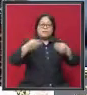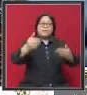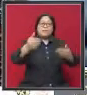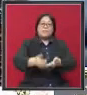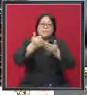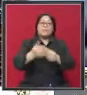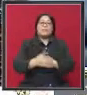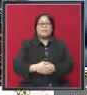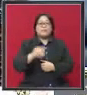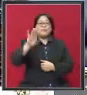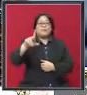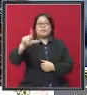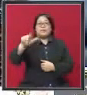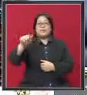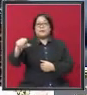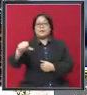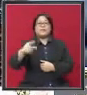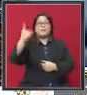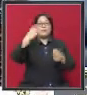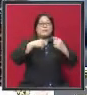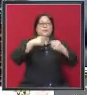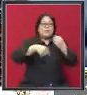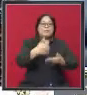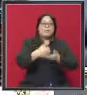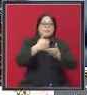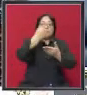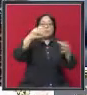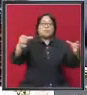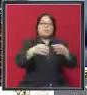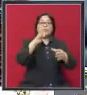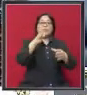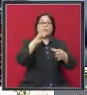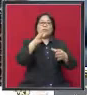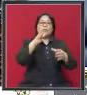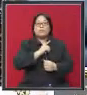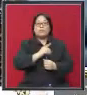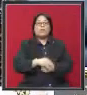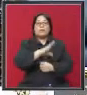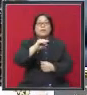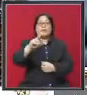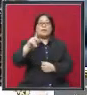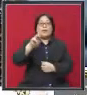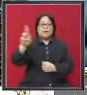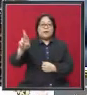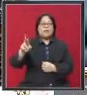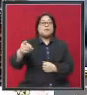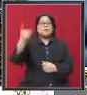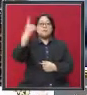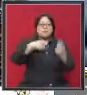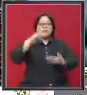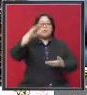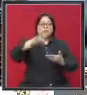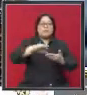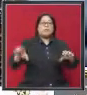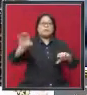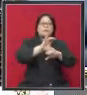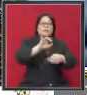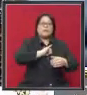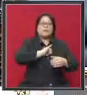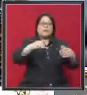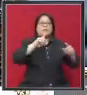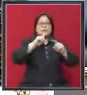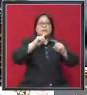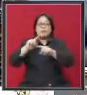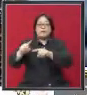pemberian bantuan, Yang Berhormat Lanang mengenai bantuan kepada golongan ibu tunggal dan Yang Berhormat Kanga mengenai pengurangan subsidi yang telah saya